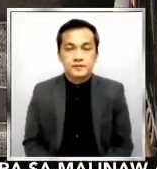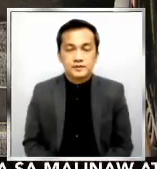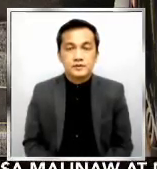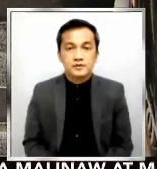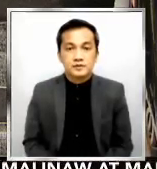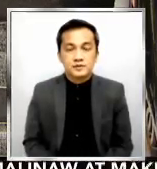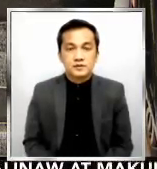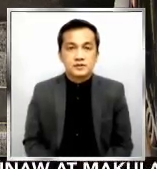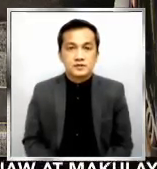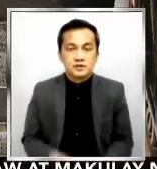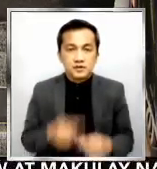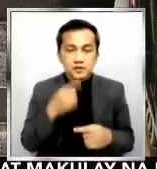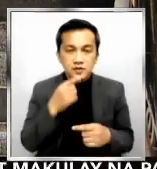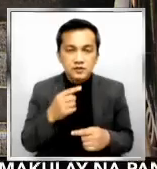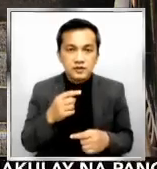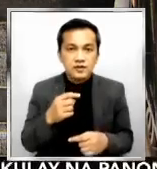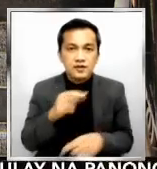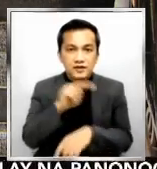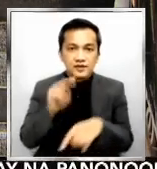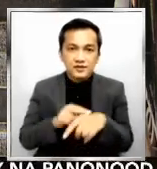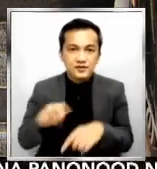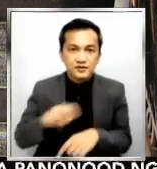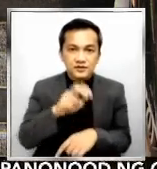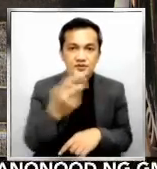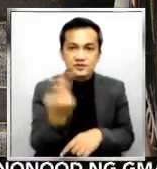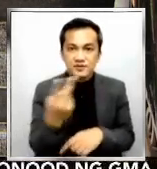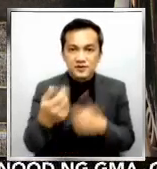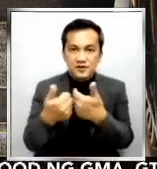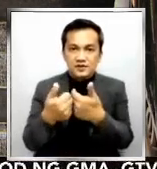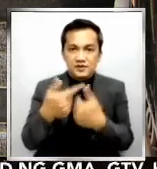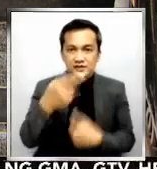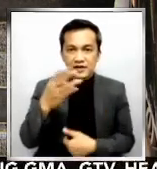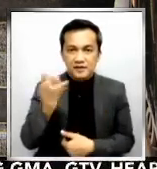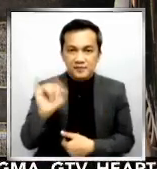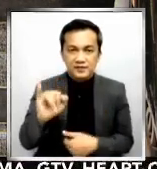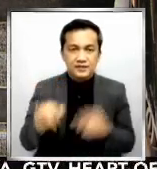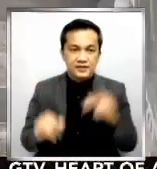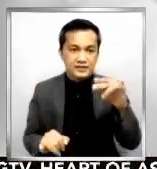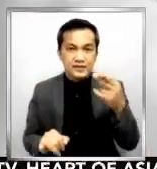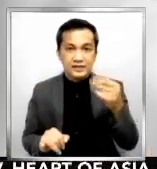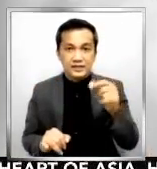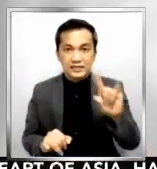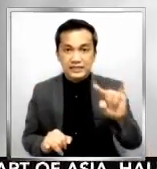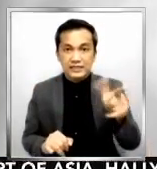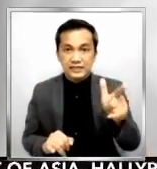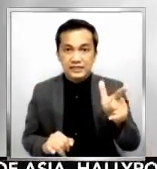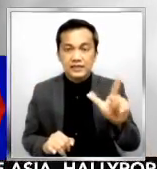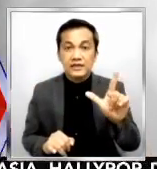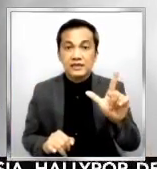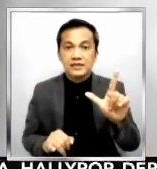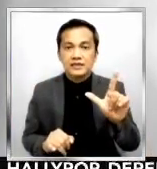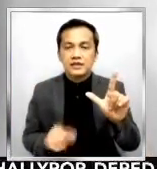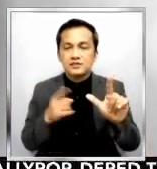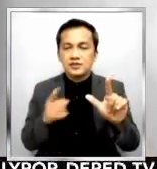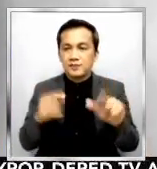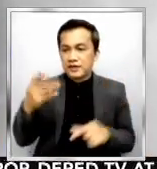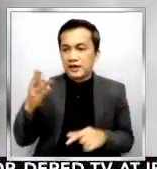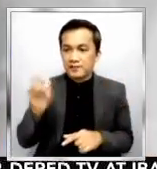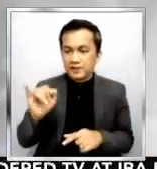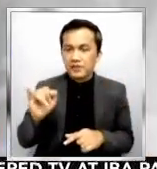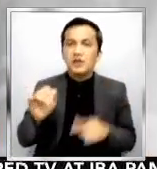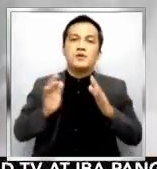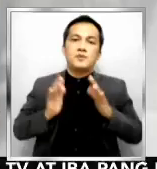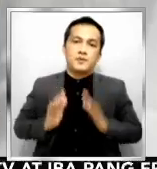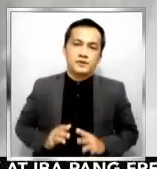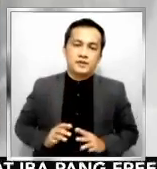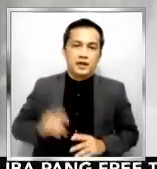Nag-nature trip ang Kapuso couple na sina Gabby Garcia at Khalil Ramos. Sabi ni Gabby, nagsilbing breather para sa kanyang mental health ang